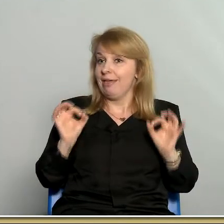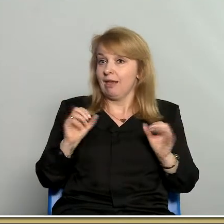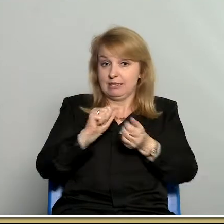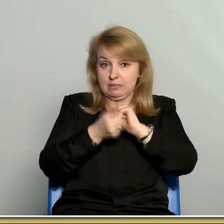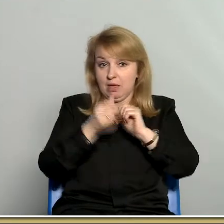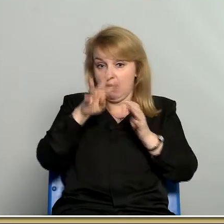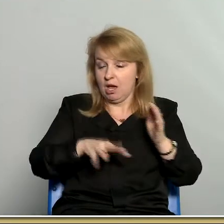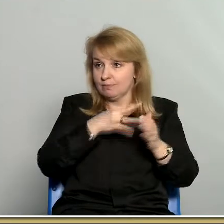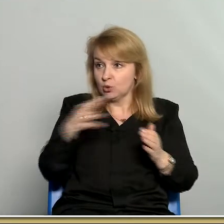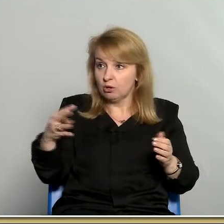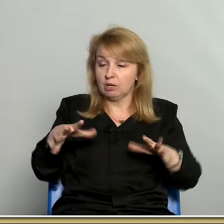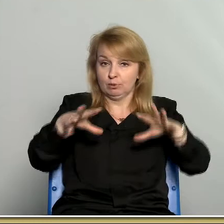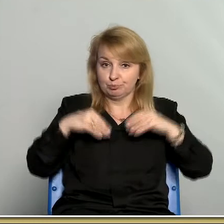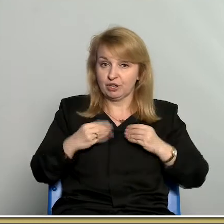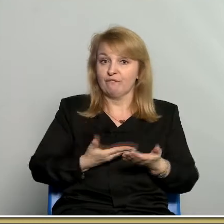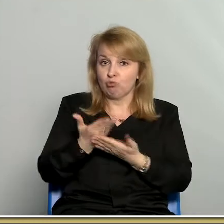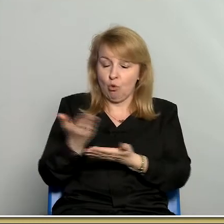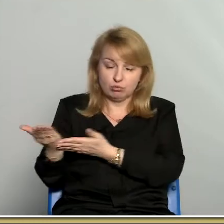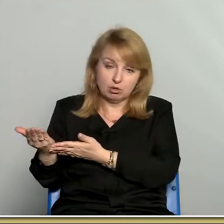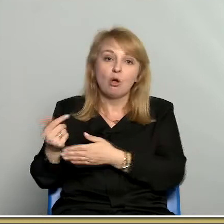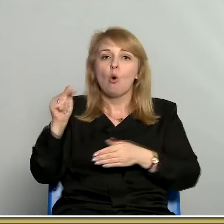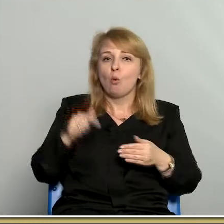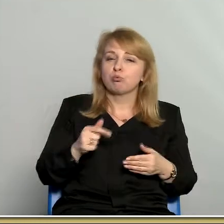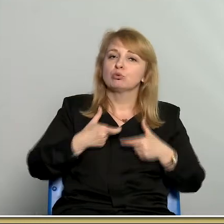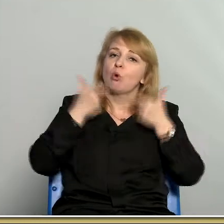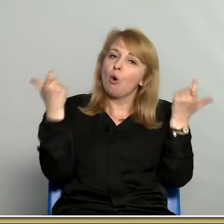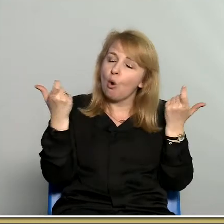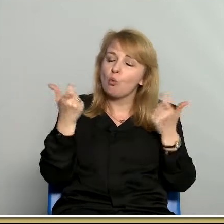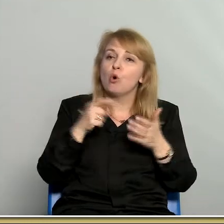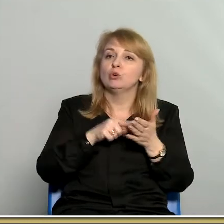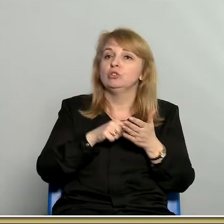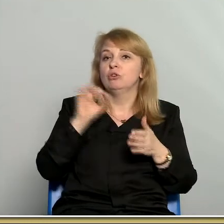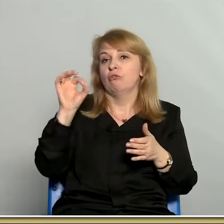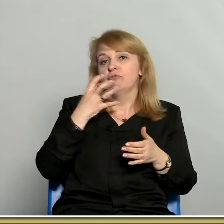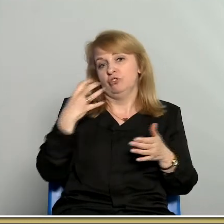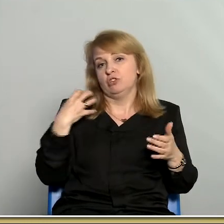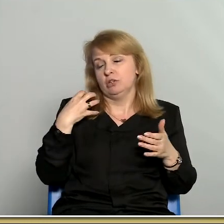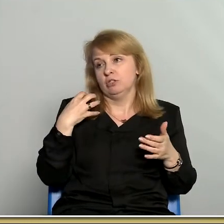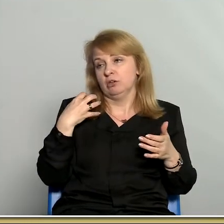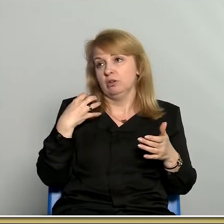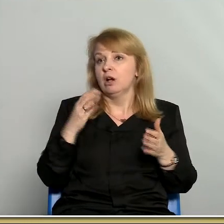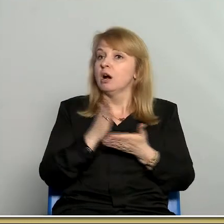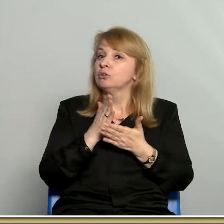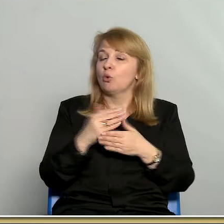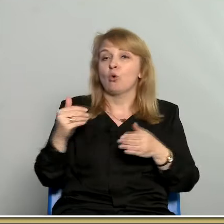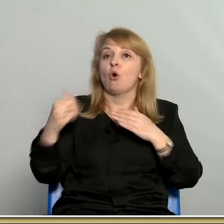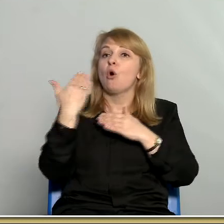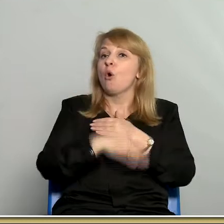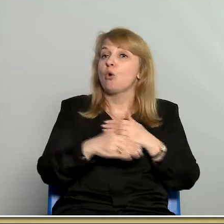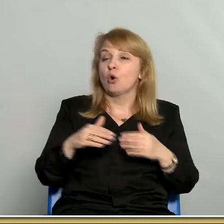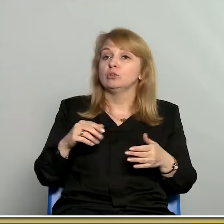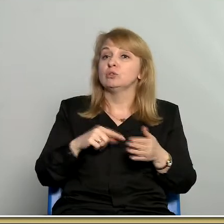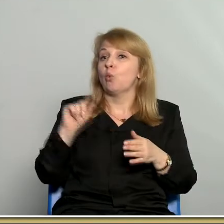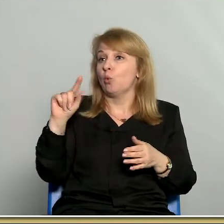harmonogram naboru, który właśnie wczoraj zarząd przyjął, na przykład na czwarty kwartał, możemy to zrobić tylko do końca drugiego